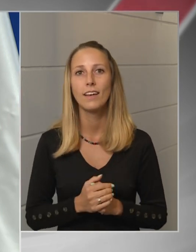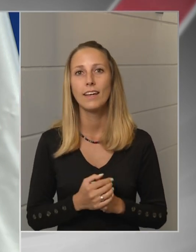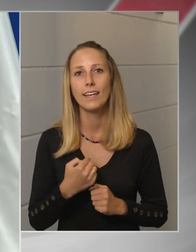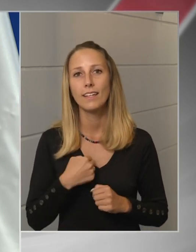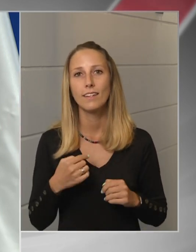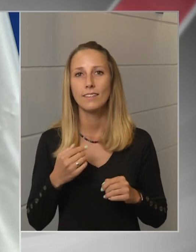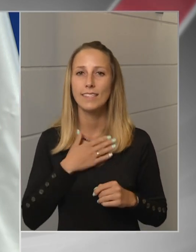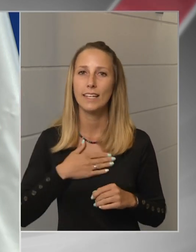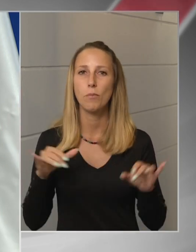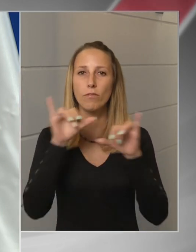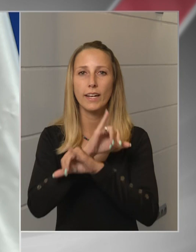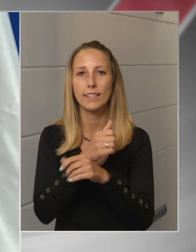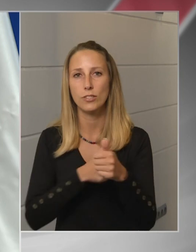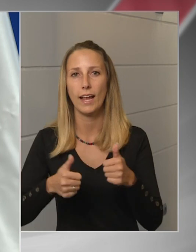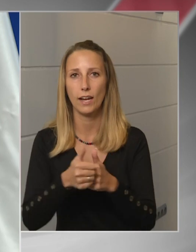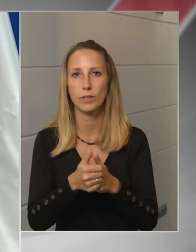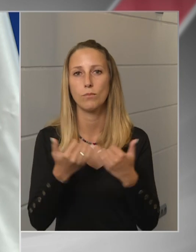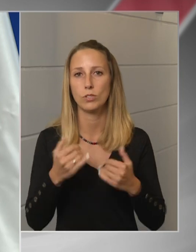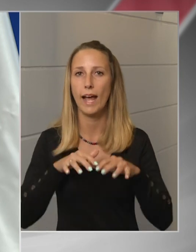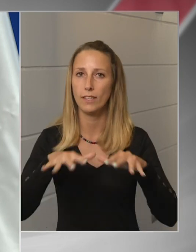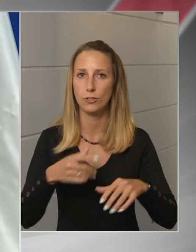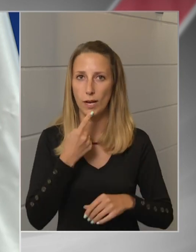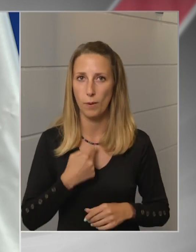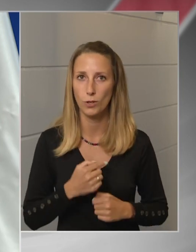féleértést szeretném elkerülni, és ezt most általánosságban mondom,